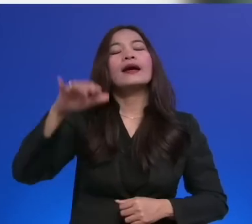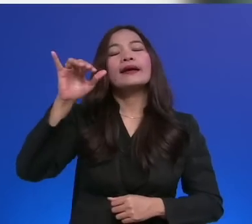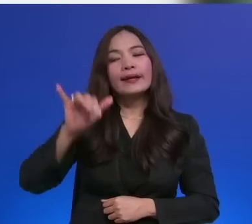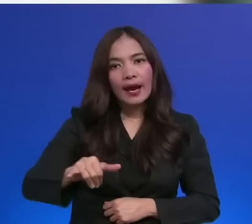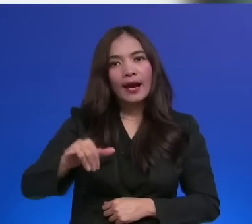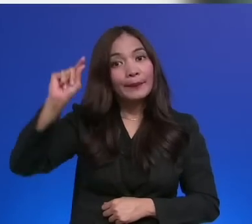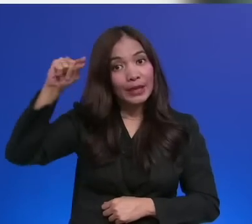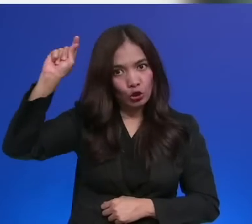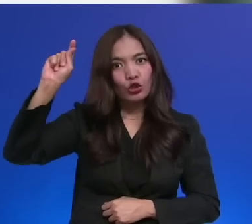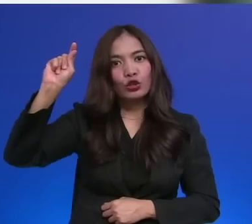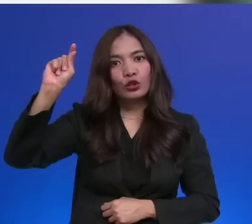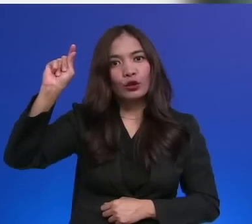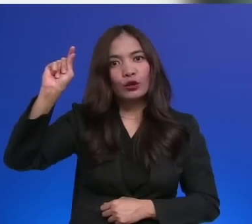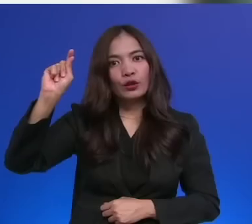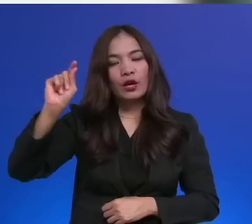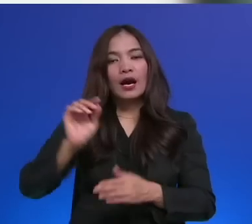sekali, saudaraku.